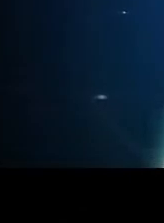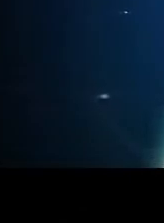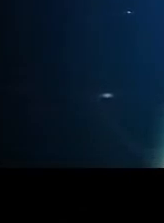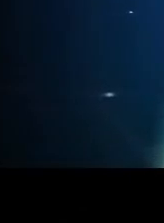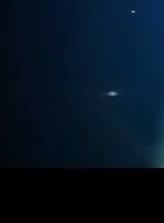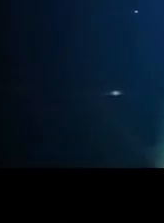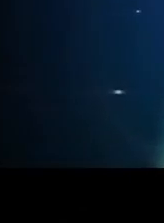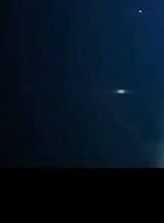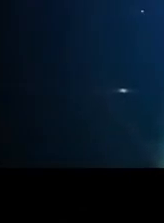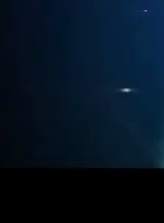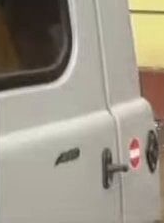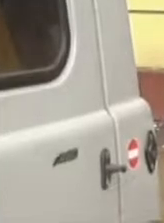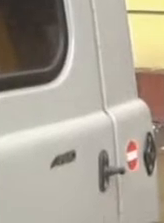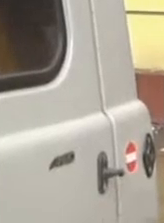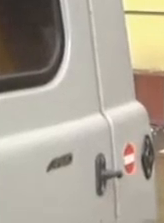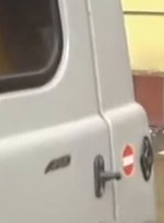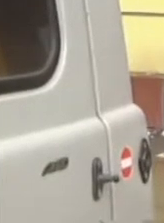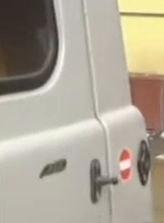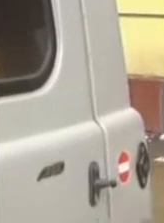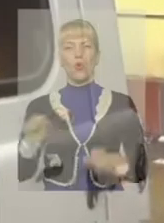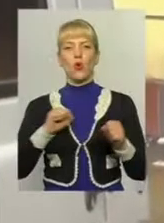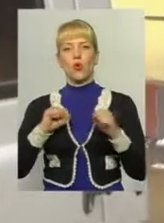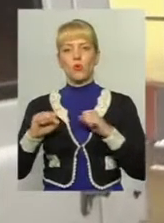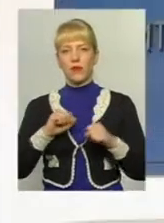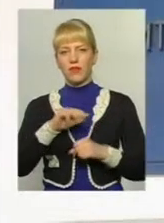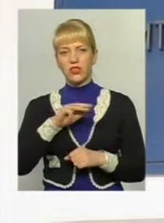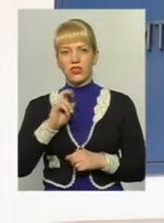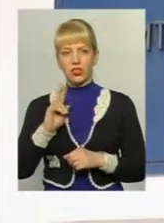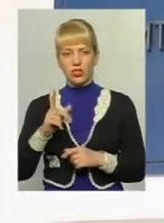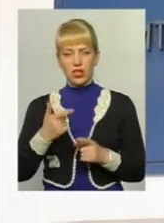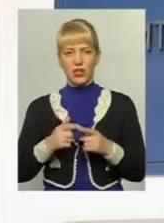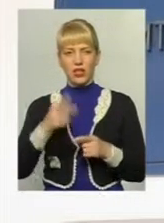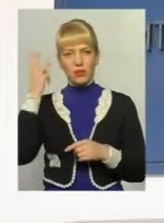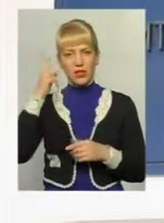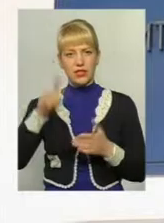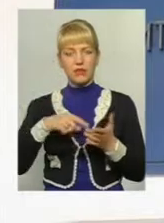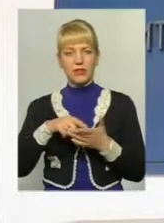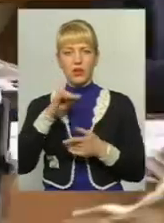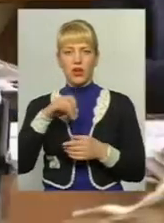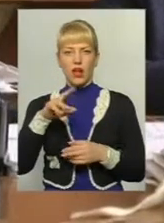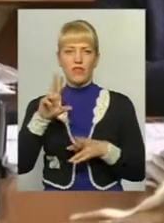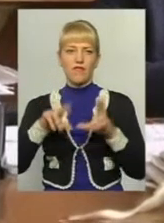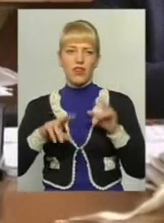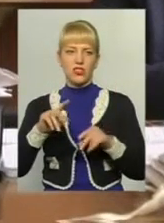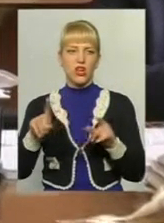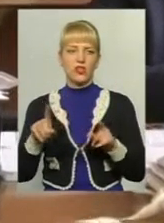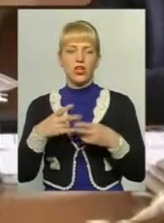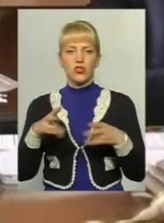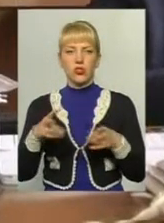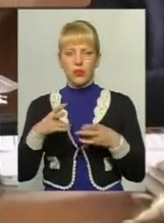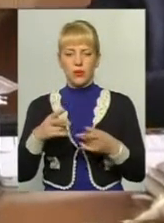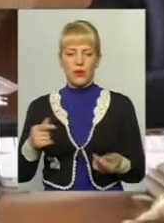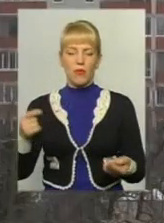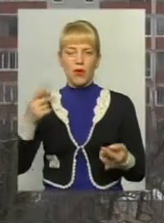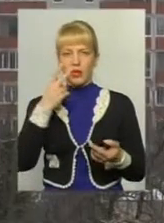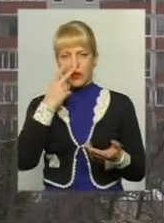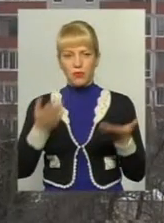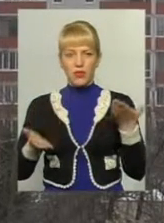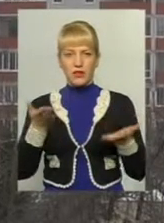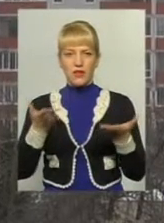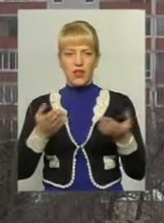неї самої. Дякую, пане Богдан. В доповнення нашої розмови давайте подивимося ще один сюжет, який підготувала для нас